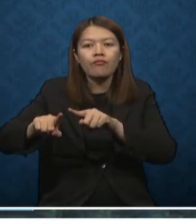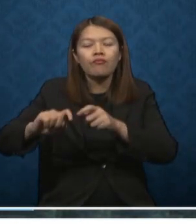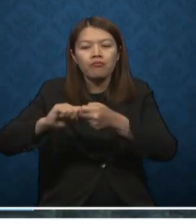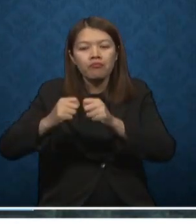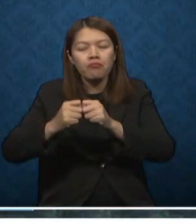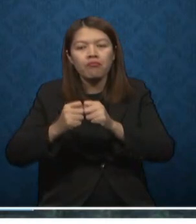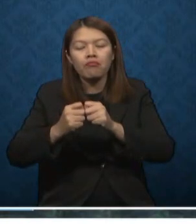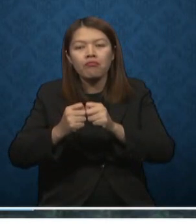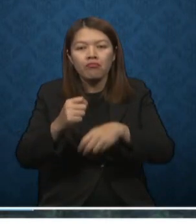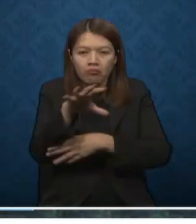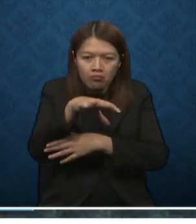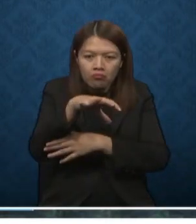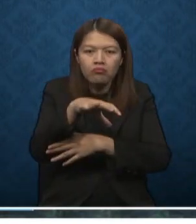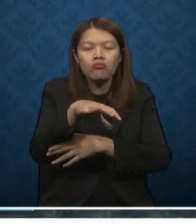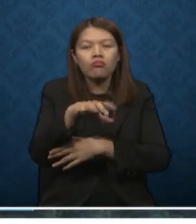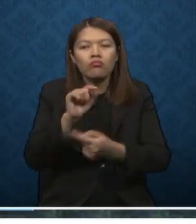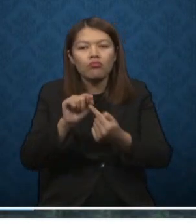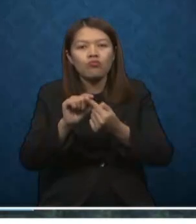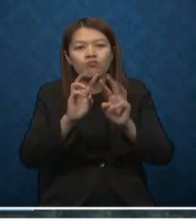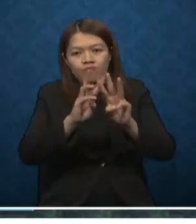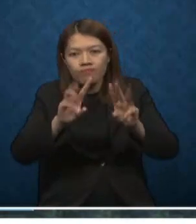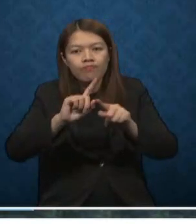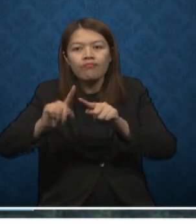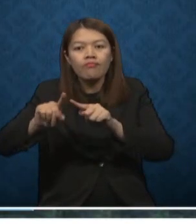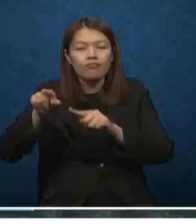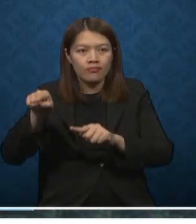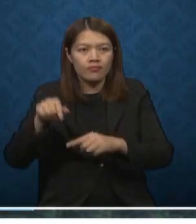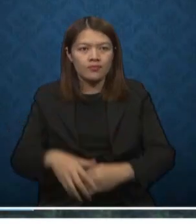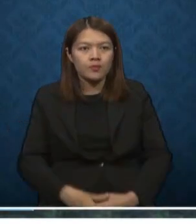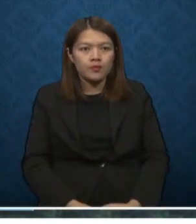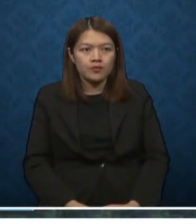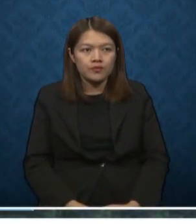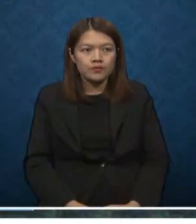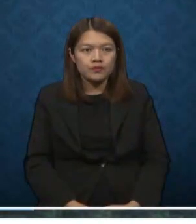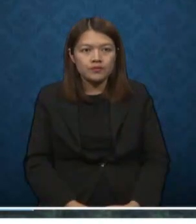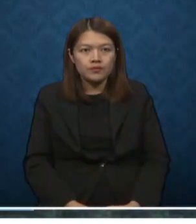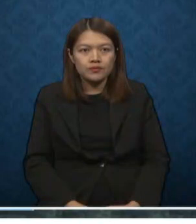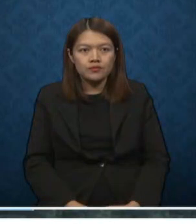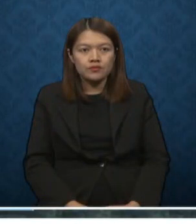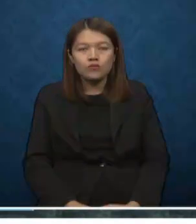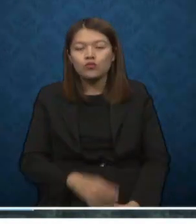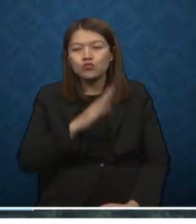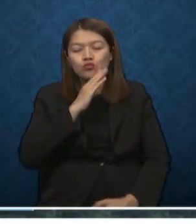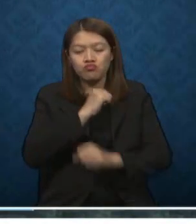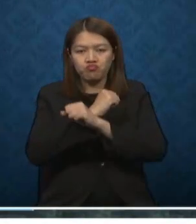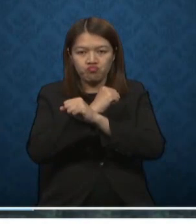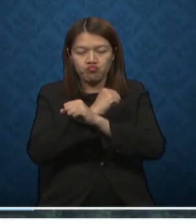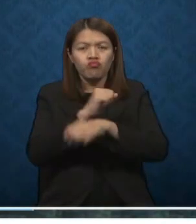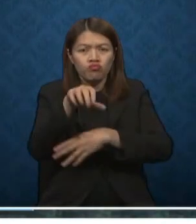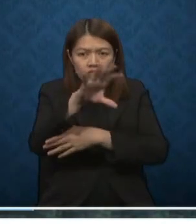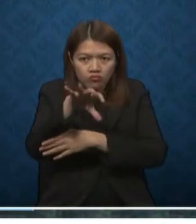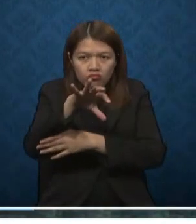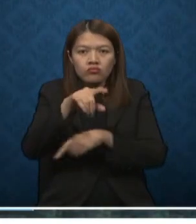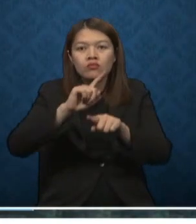างไซเบอร์ไปด้วยนะครับอันนี้ก็เป็นการต่อต้านการหลอกลวง